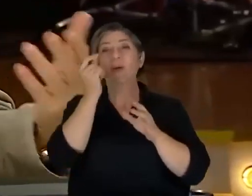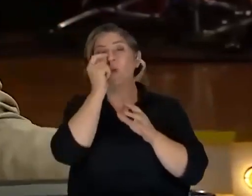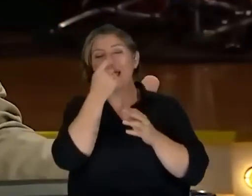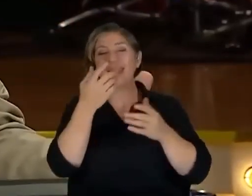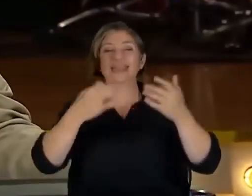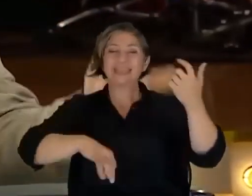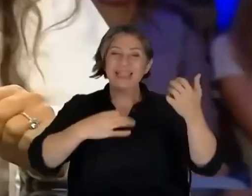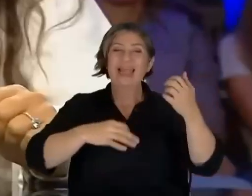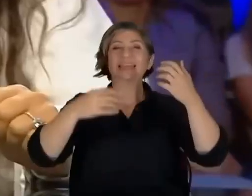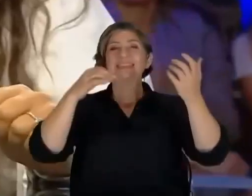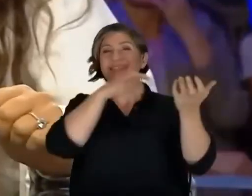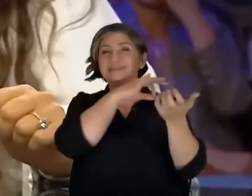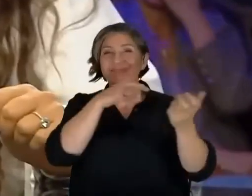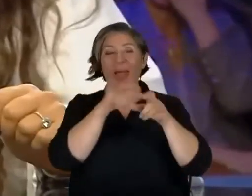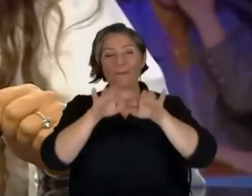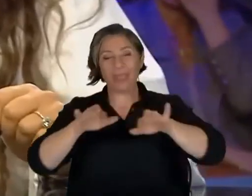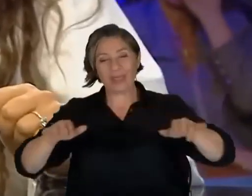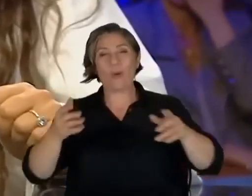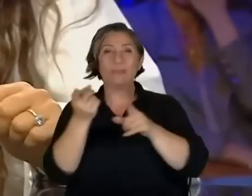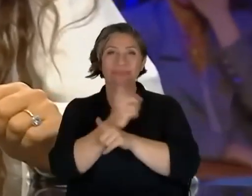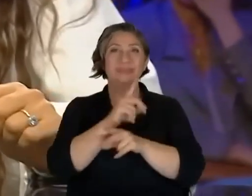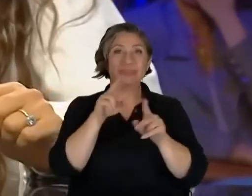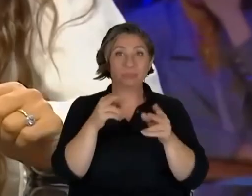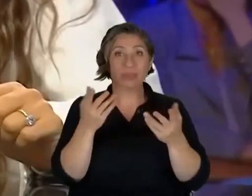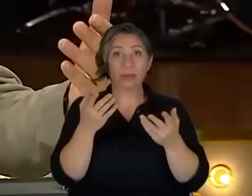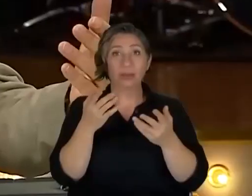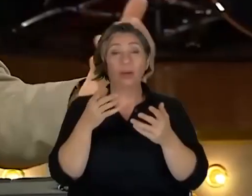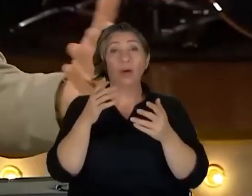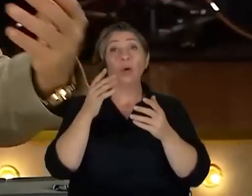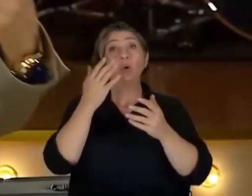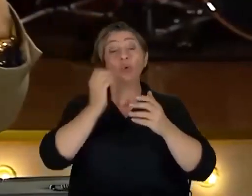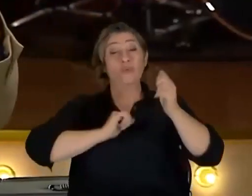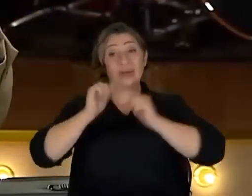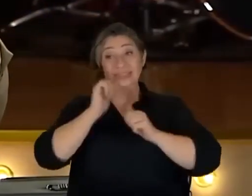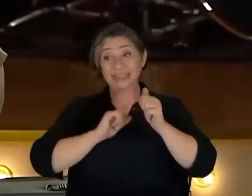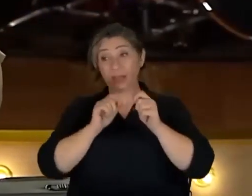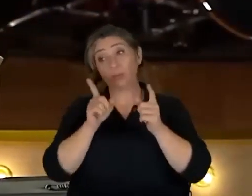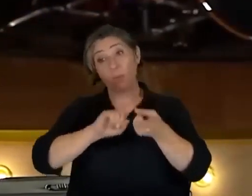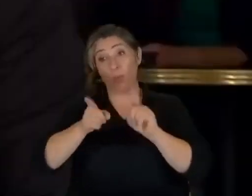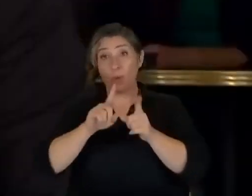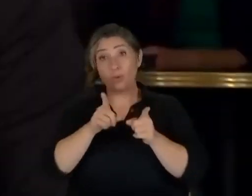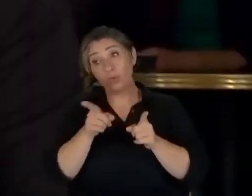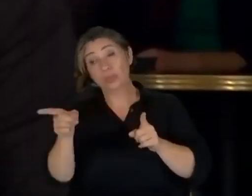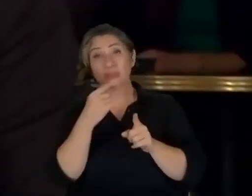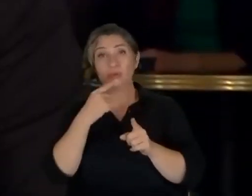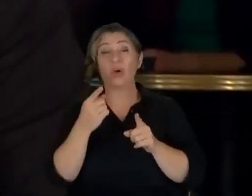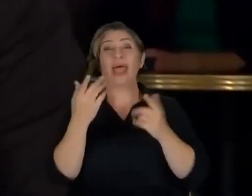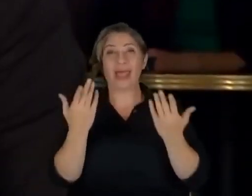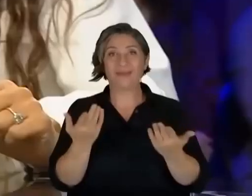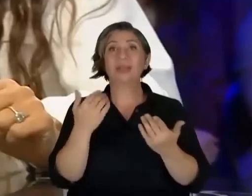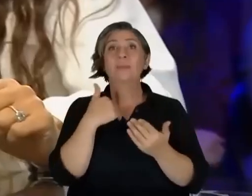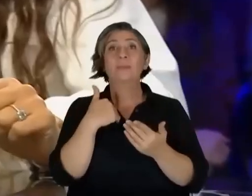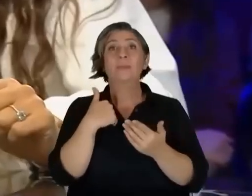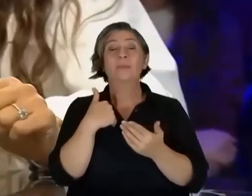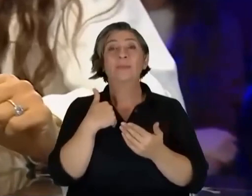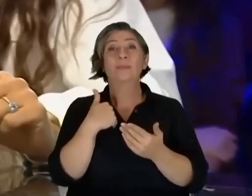kalıp herkesin bildiği enstrümanlar vardı. İşte piyanodur, kemandır falan filan değil evet. Mi? Sonra konservatuvardan yönlendiriyorlar galiba. Evet şöyle